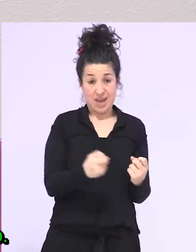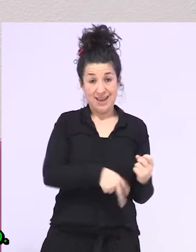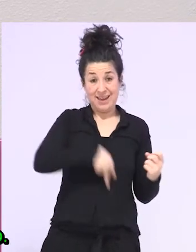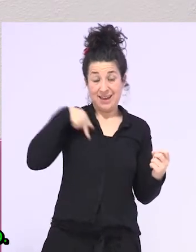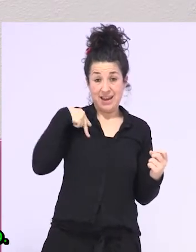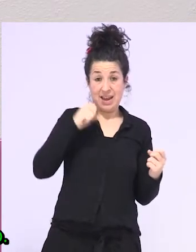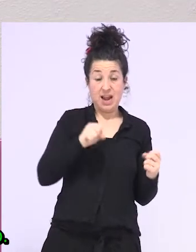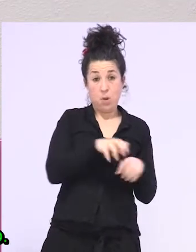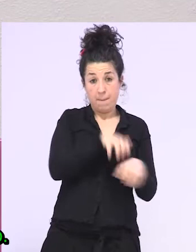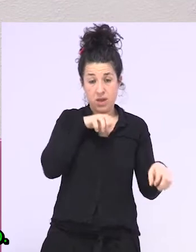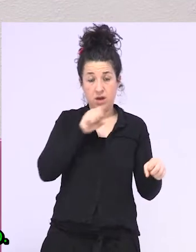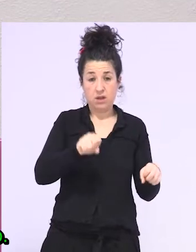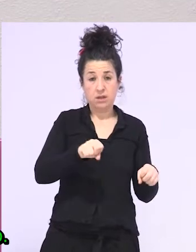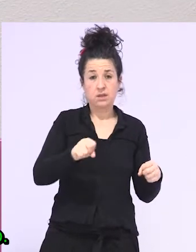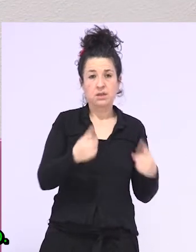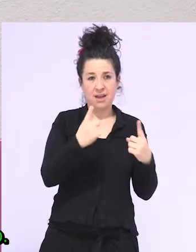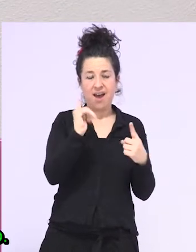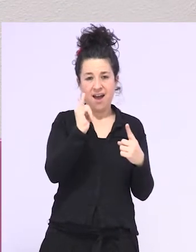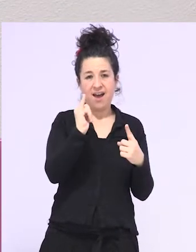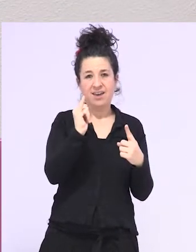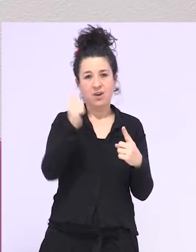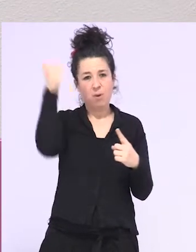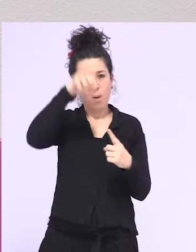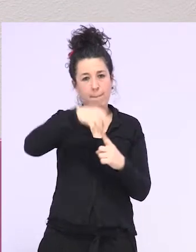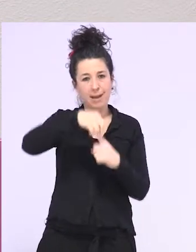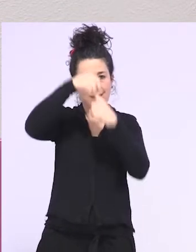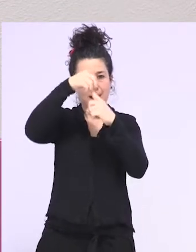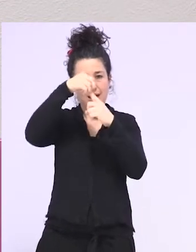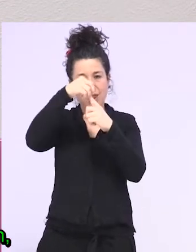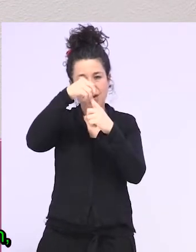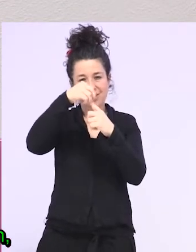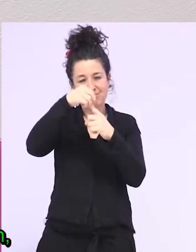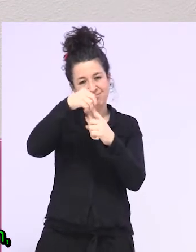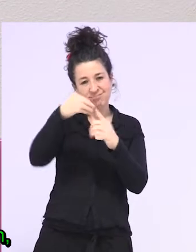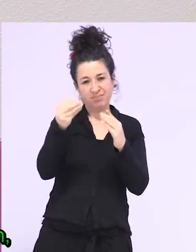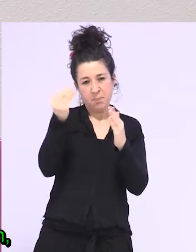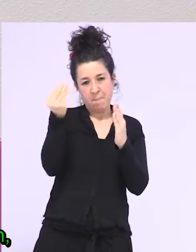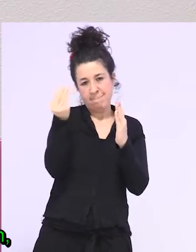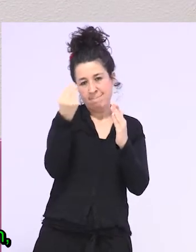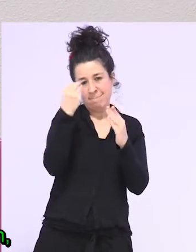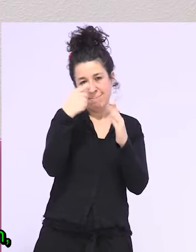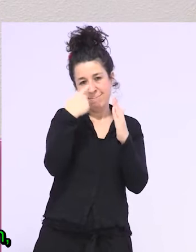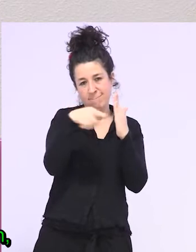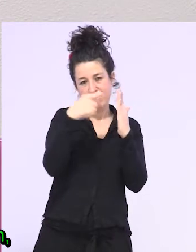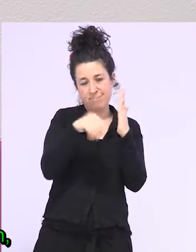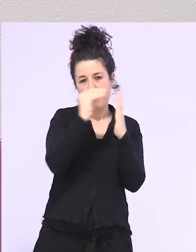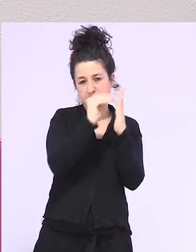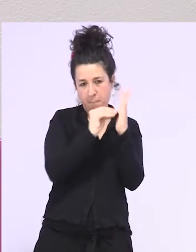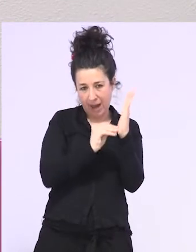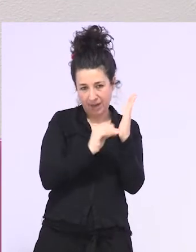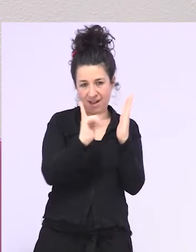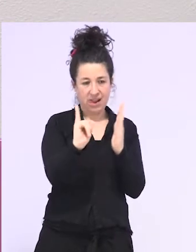nolabait pentsaera patriarkal horren arrasto asko, ez? Eta behar bada, askotan begirada jarrita gehien eskandalizatzen gaituzten